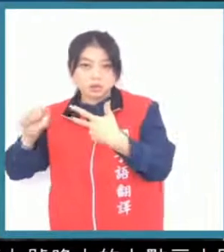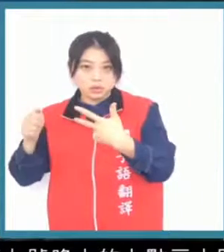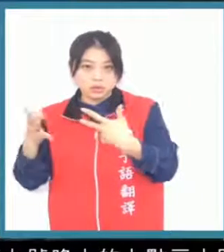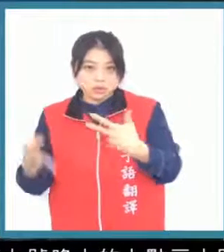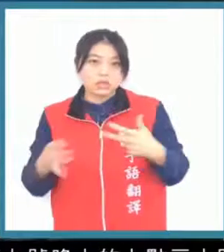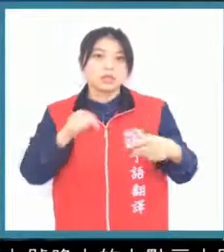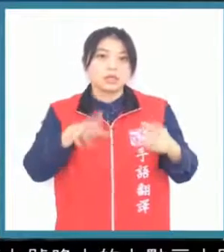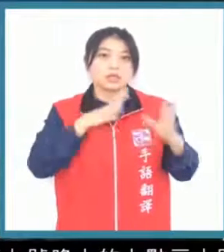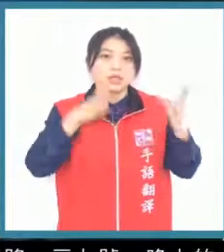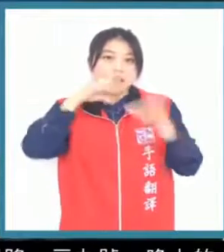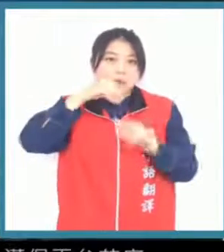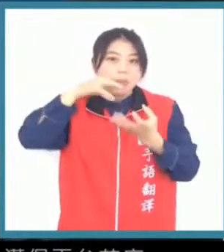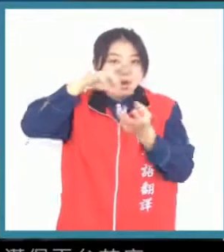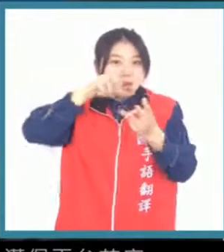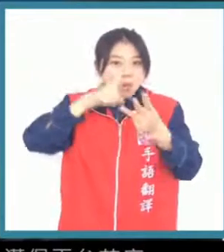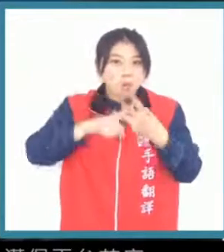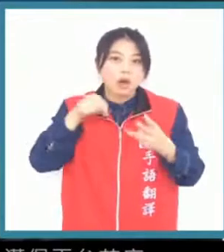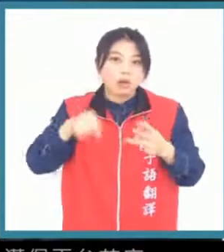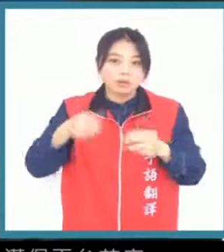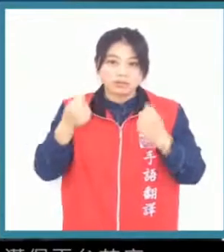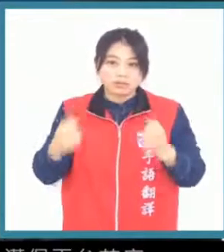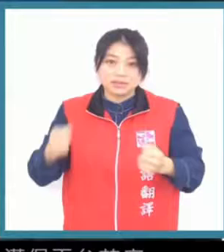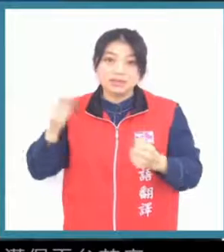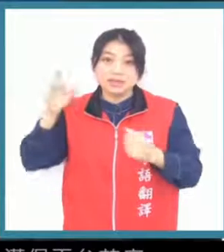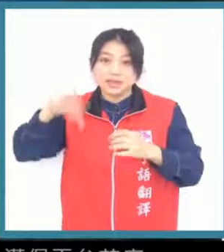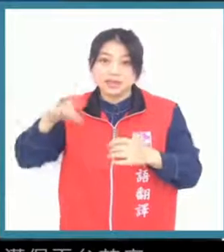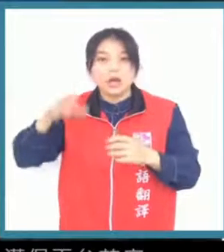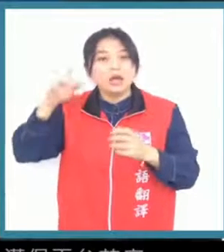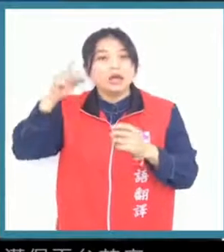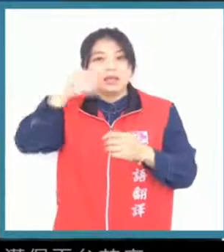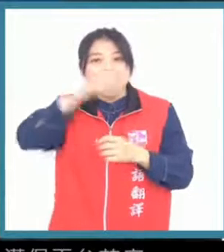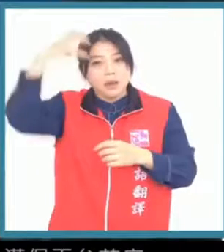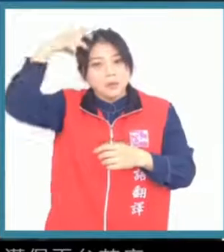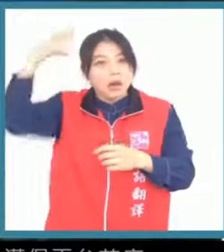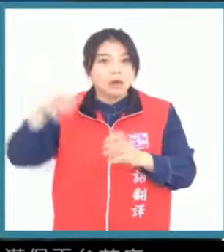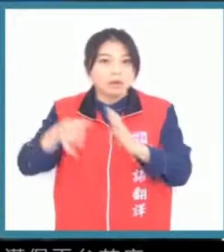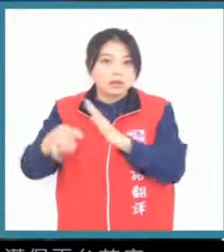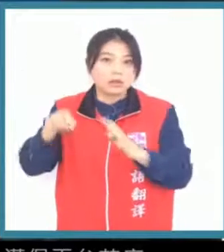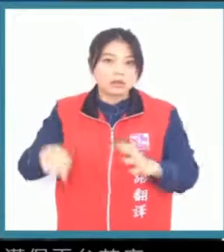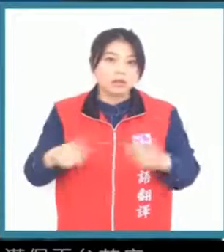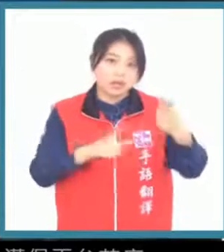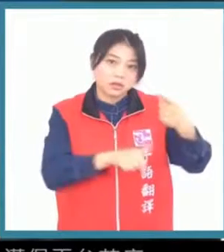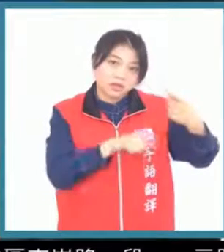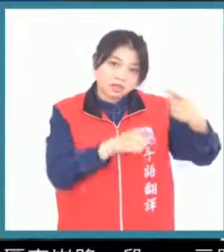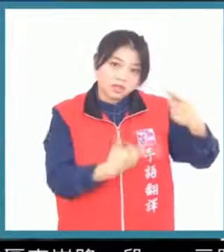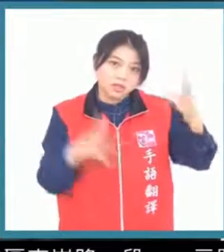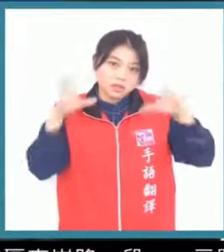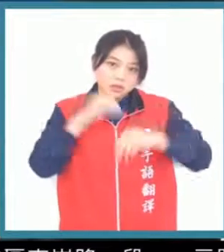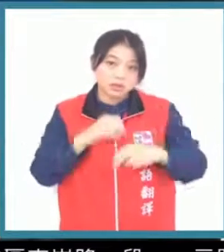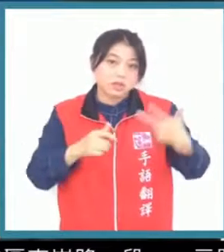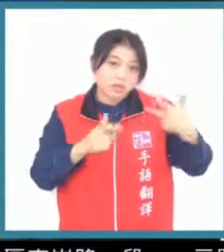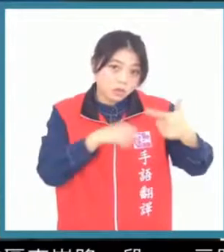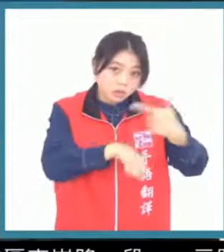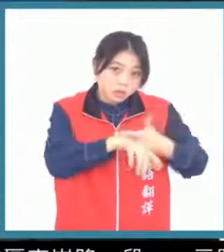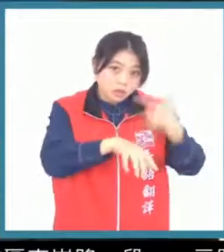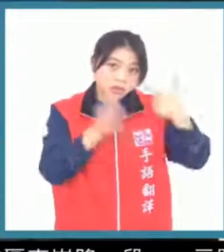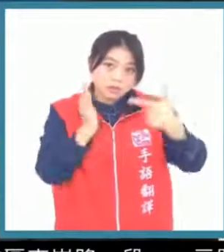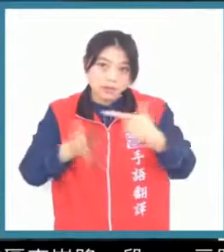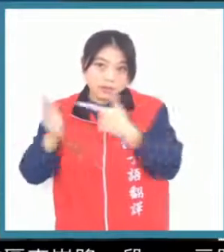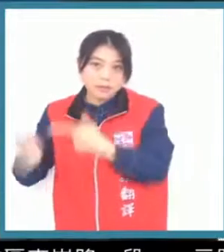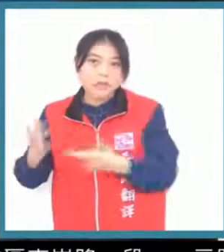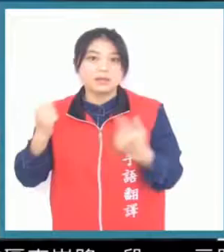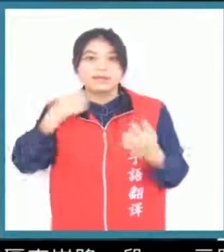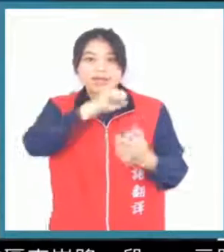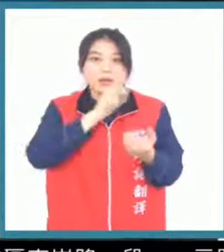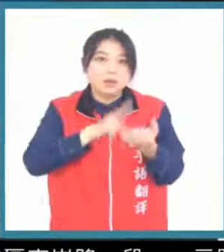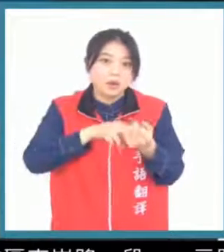店，芦竹区南坎路一段112号 B2。1月17号的晚上6点半到7点半，台湾寿司郎桃